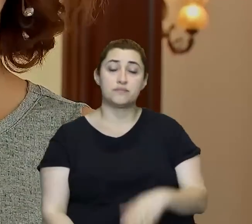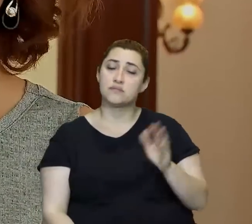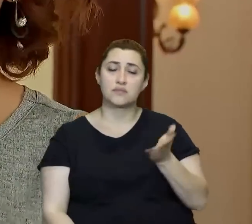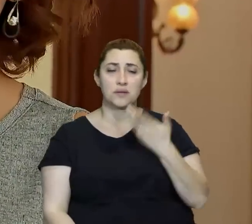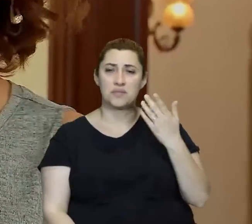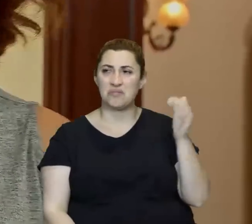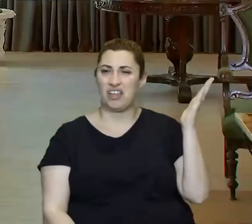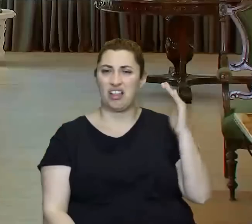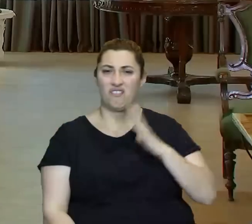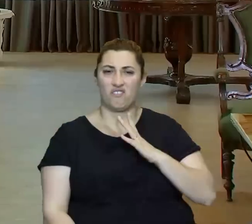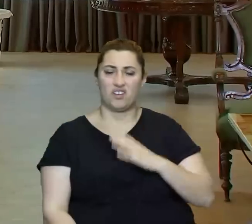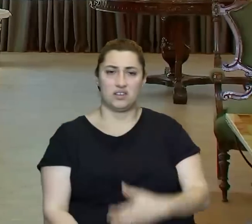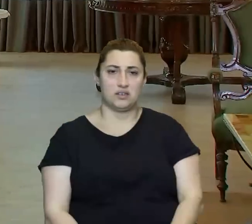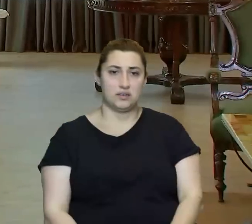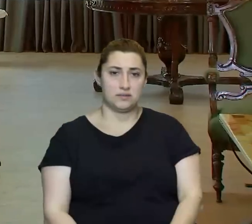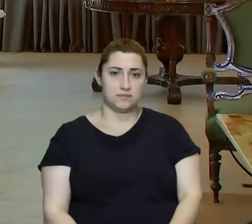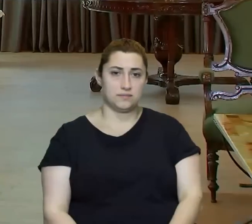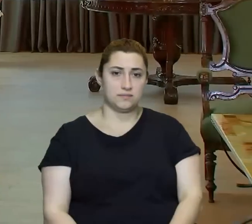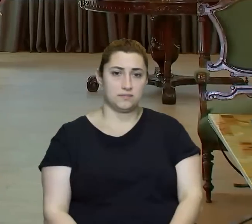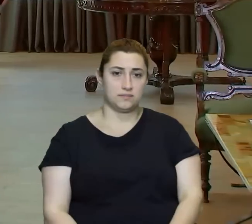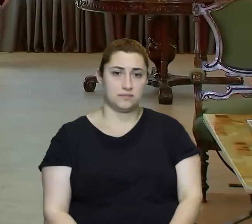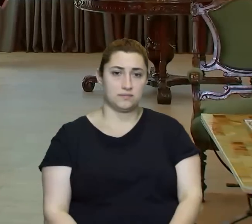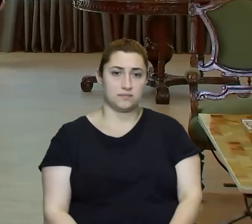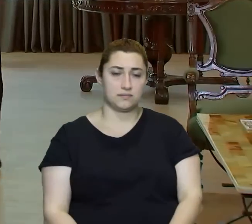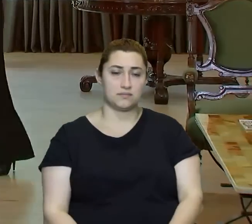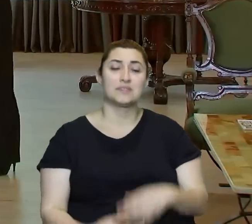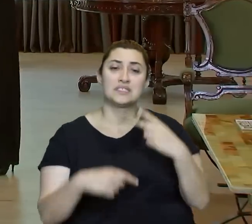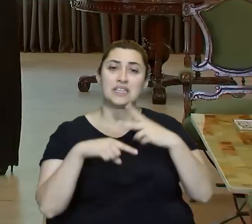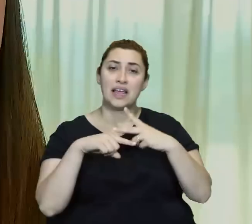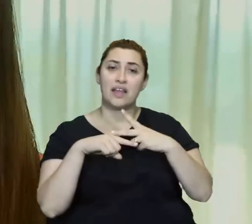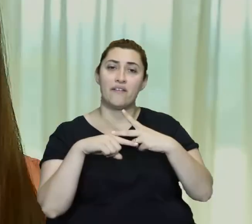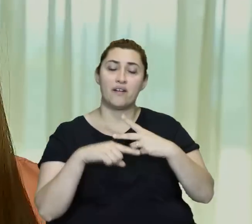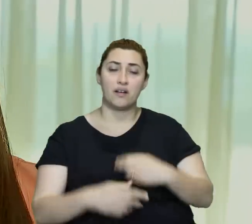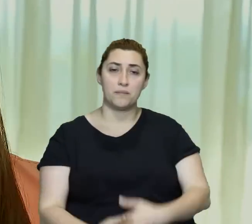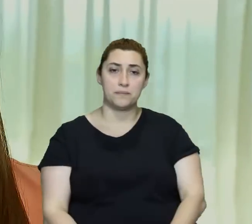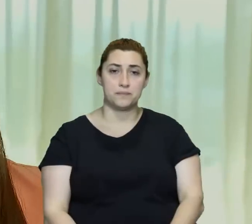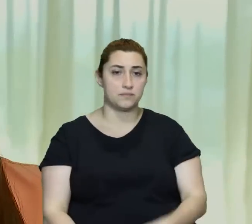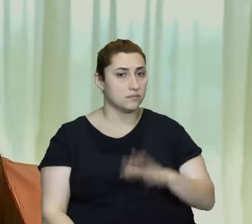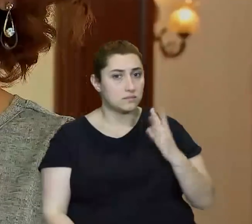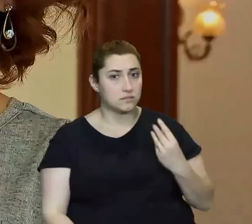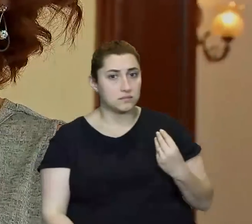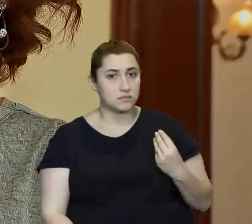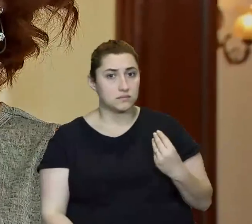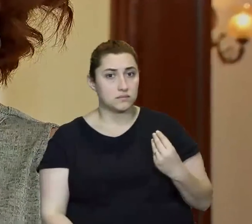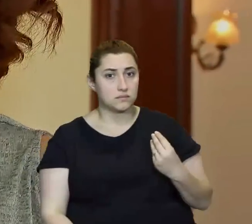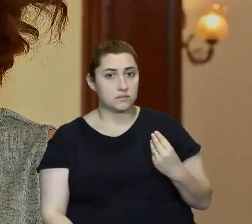Neyse tamam, gelir zaten. Alev gidecekti, durdu. Zehra. Efendim?